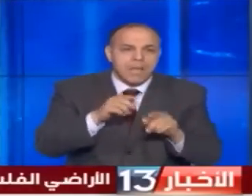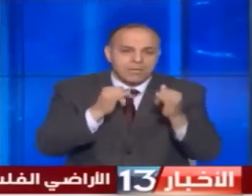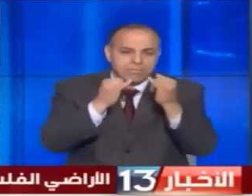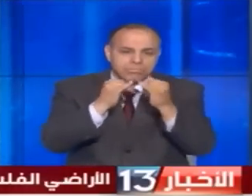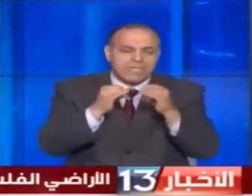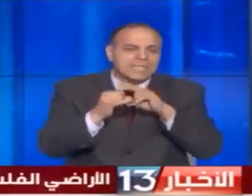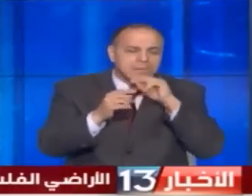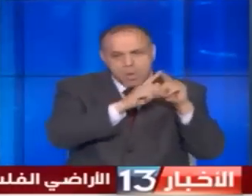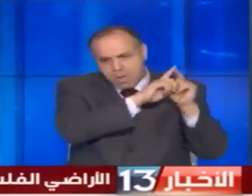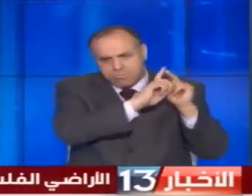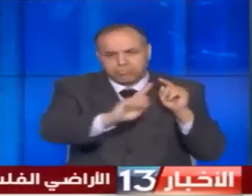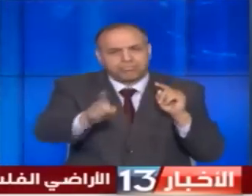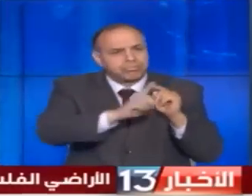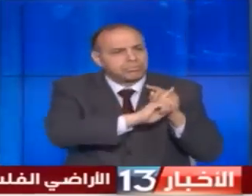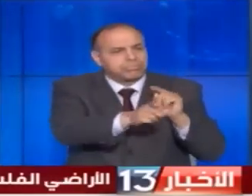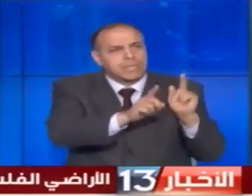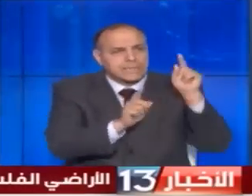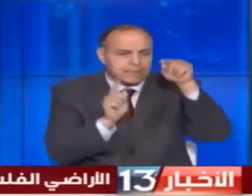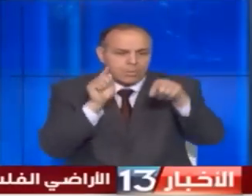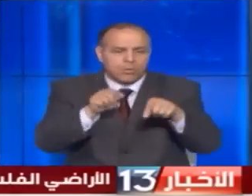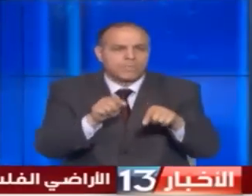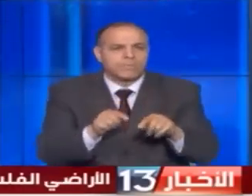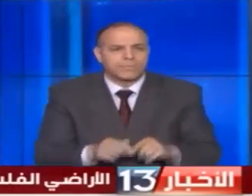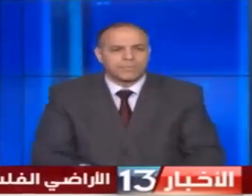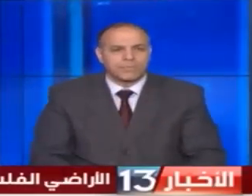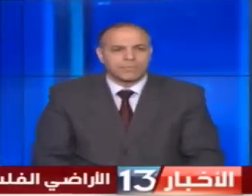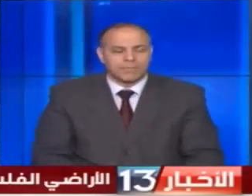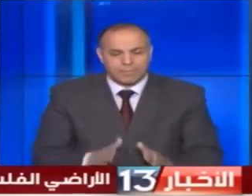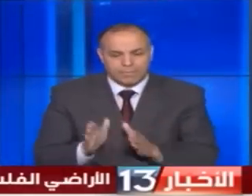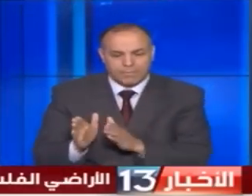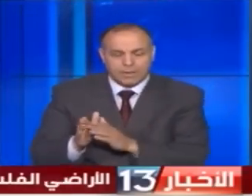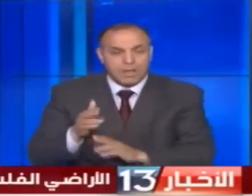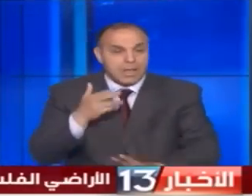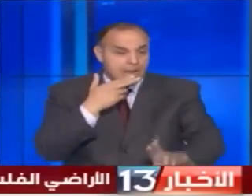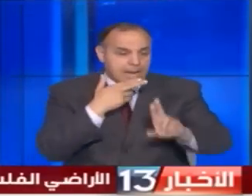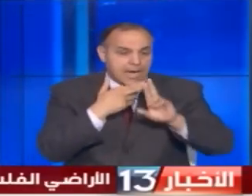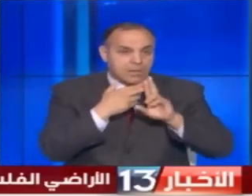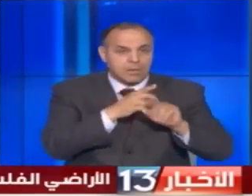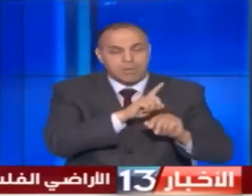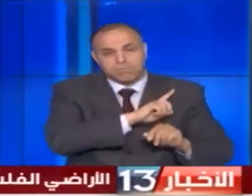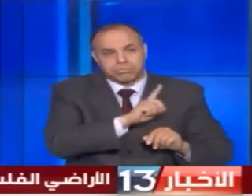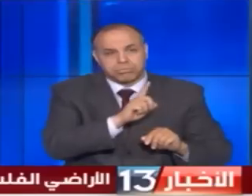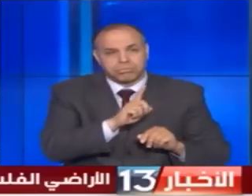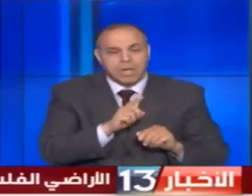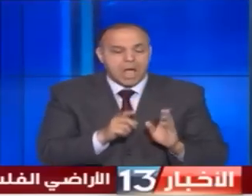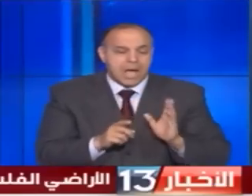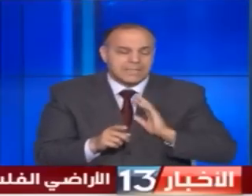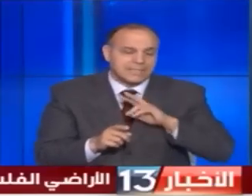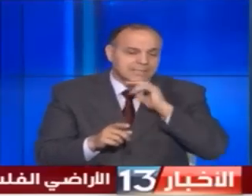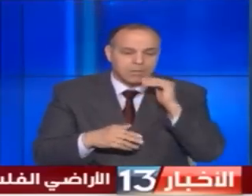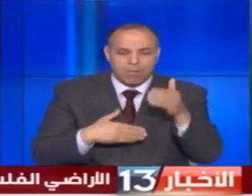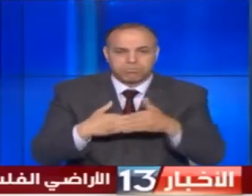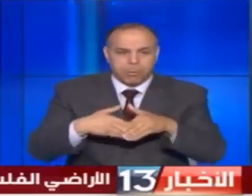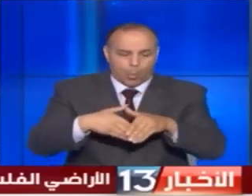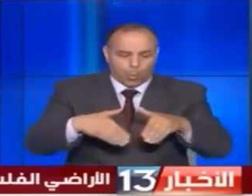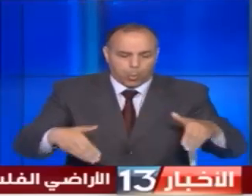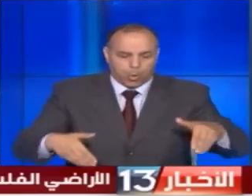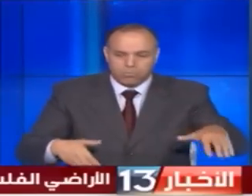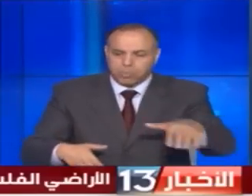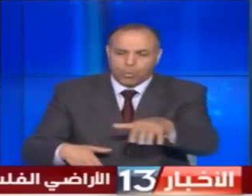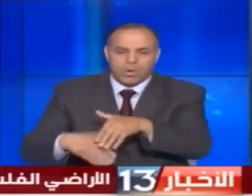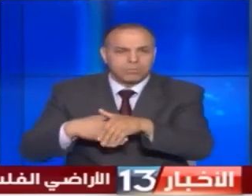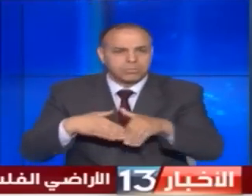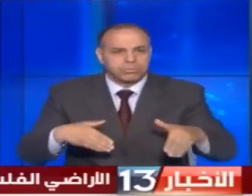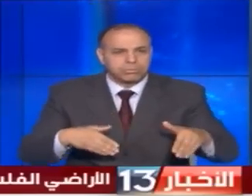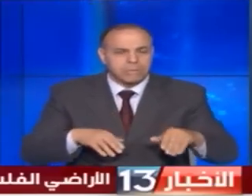الاسرائيليه بعدد من الصواريخ وكرد على هذه التطورات اغلق الجيش الاسرائيلي عده مناطق محاديه